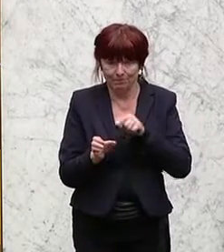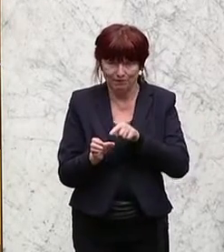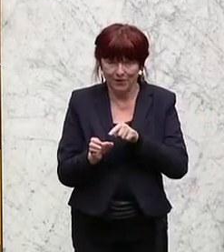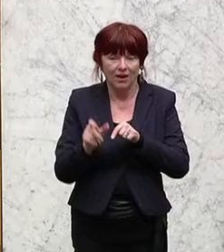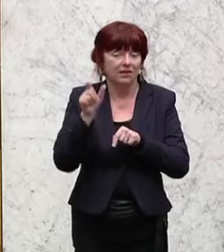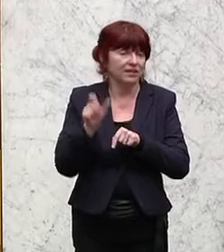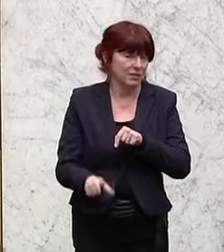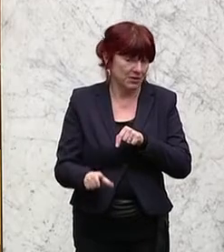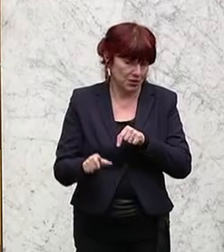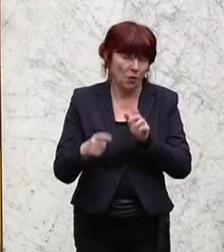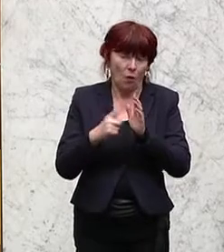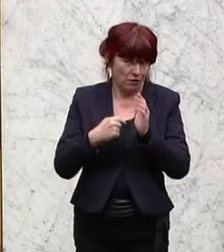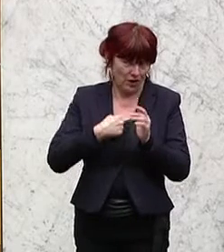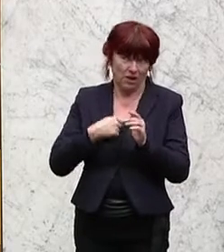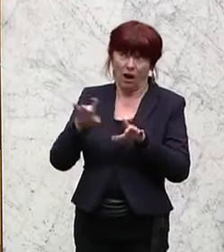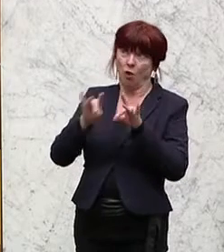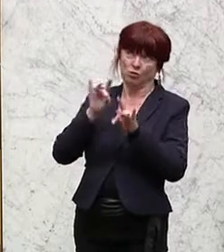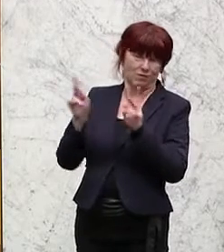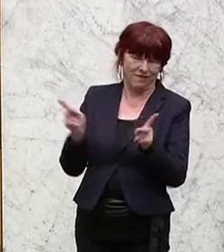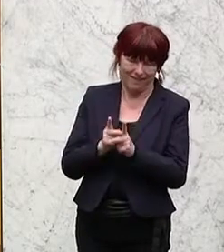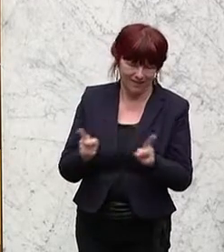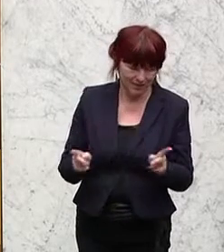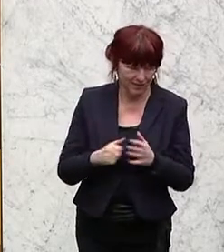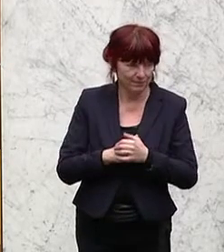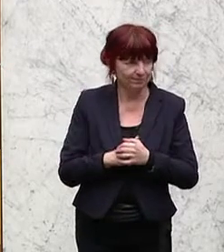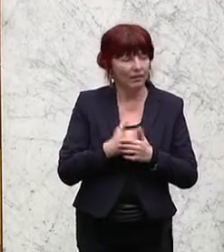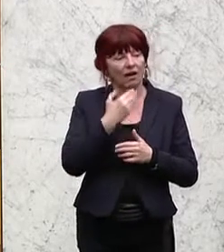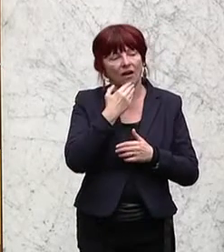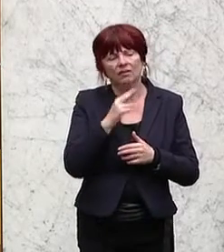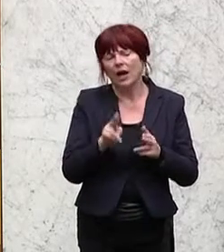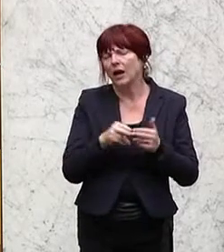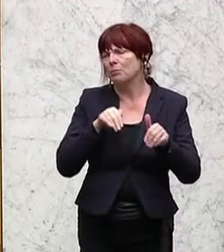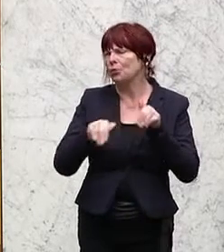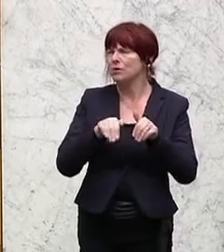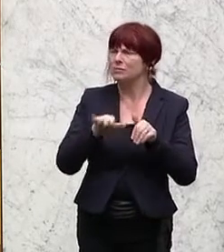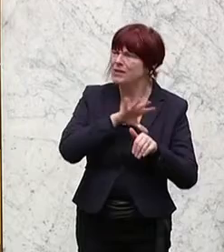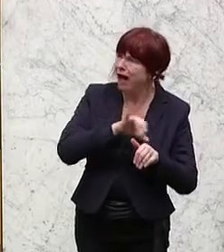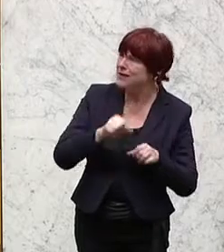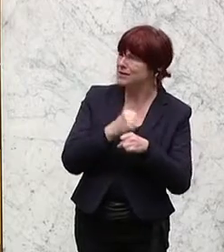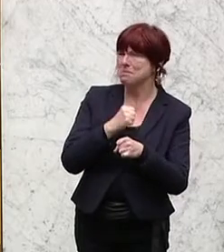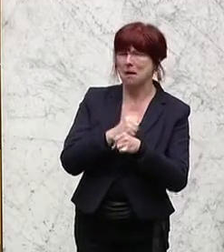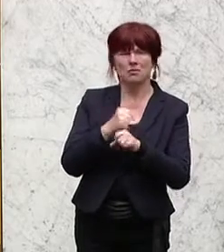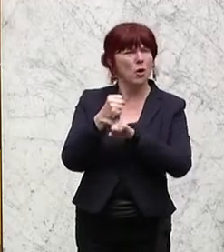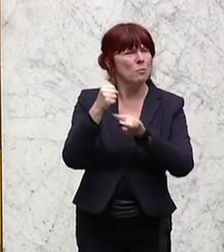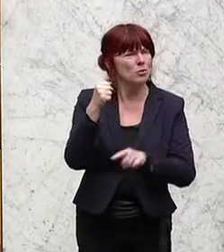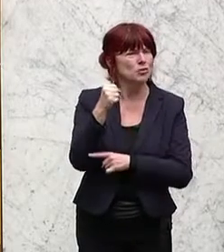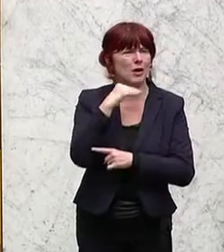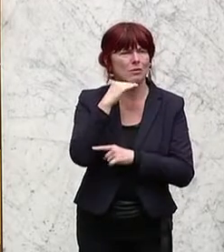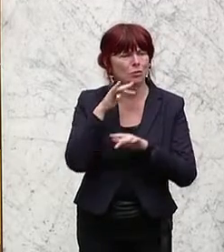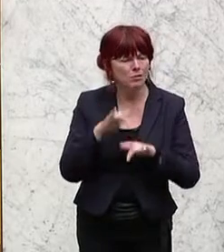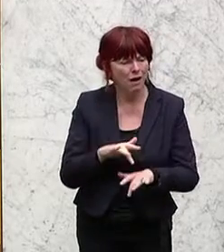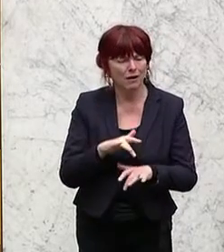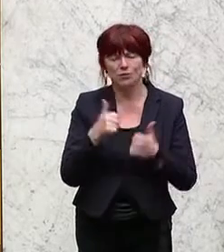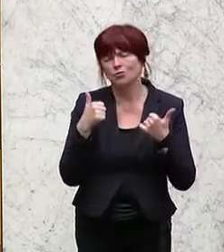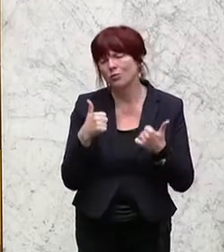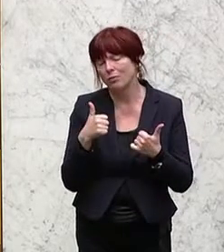eben nicht persönlich aussuchen kann. Danke, Herr Bundesminister, du hast alles getan, die Finanzierung sicherzustellen. Und auch bei den